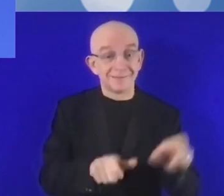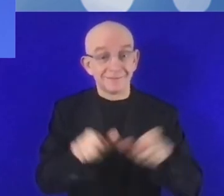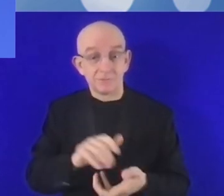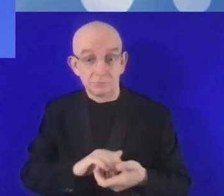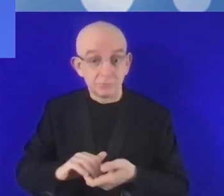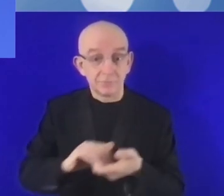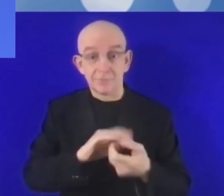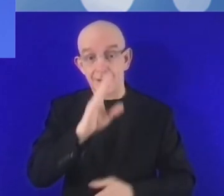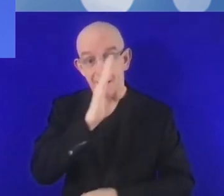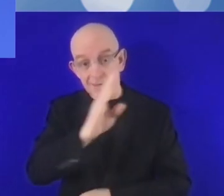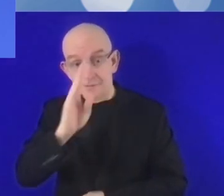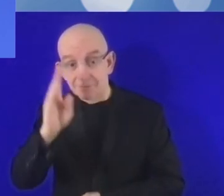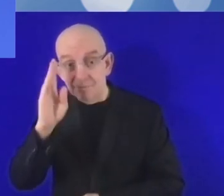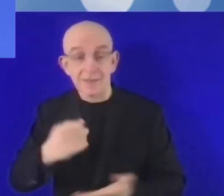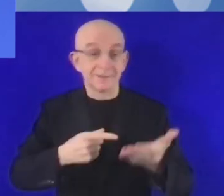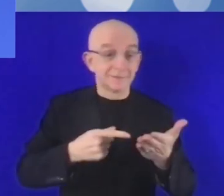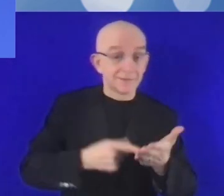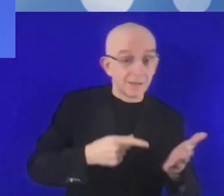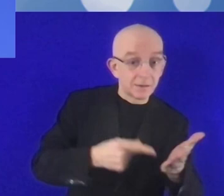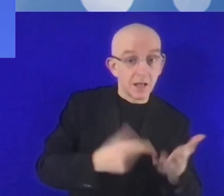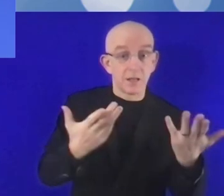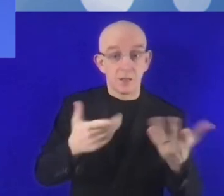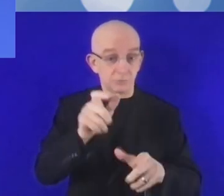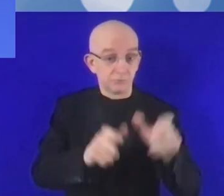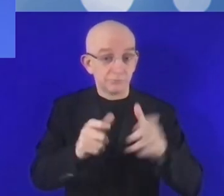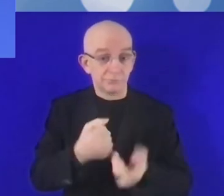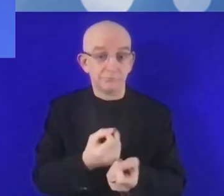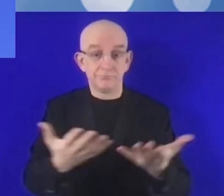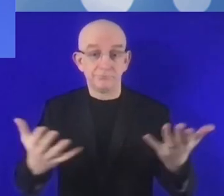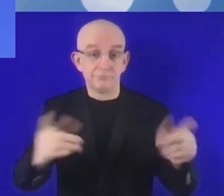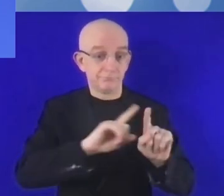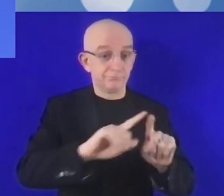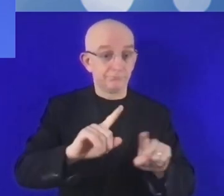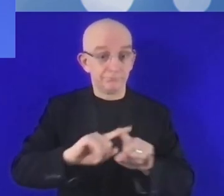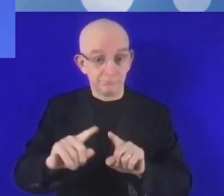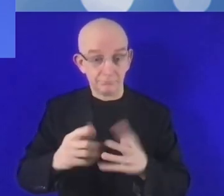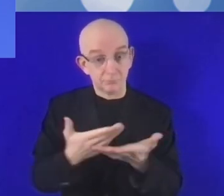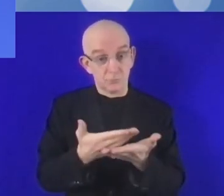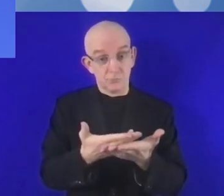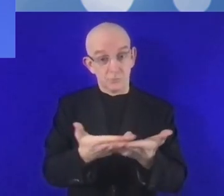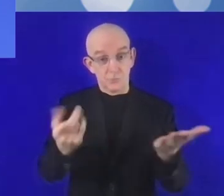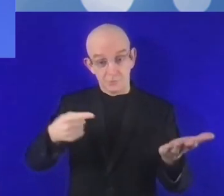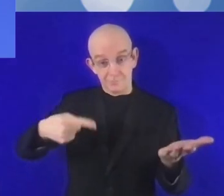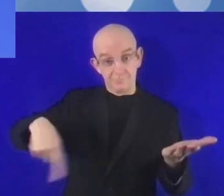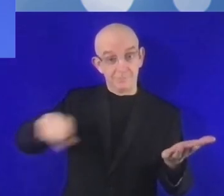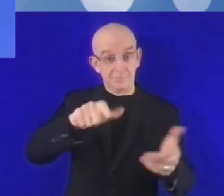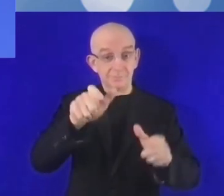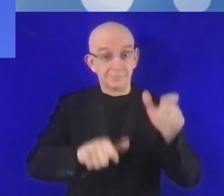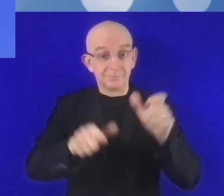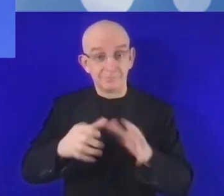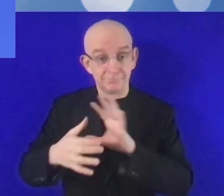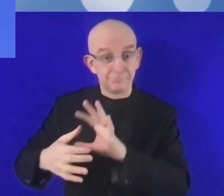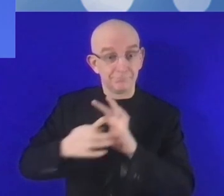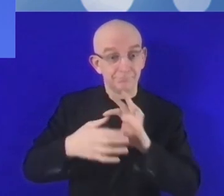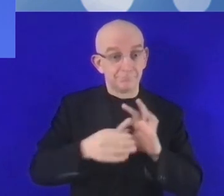неправительственные организации, правительственные организации, вузы, исследовательские